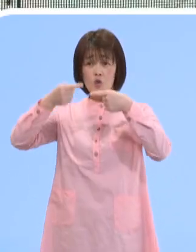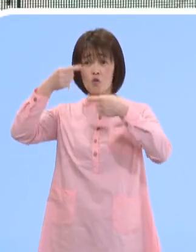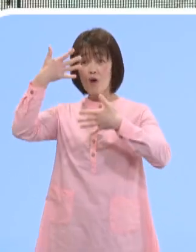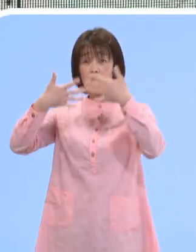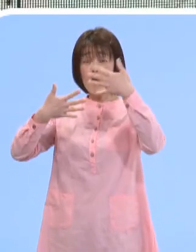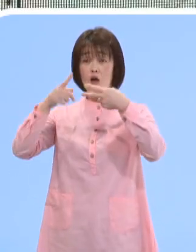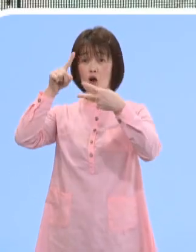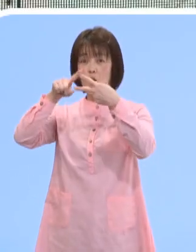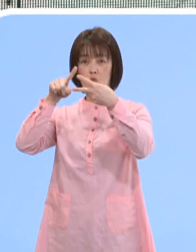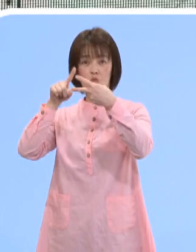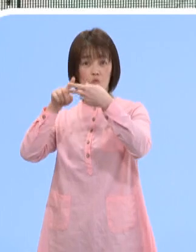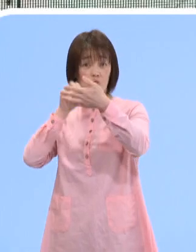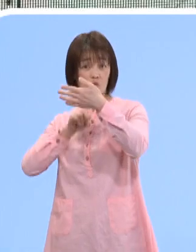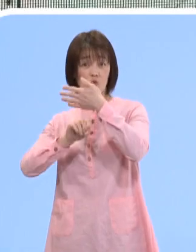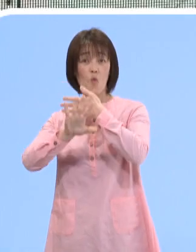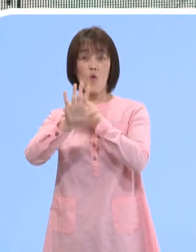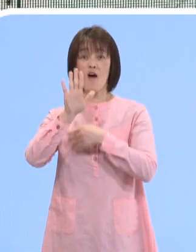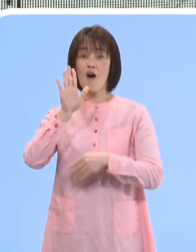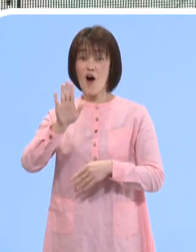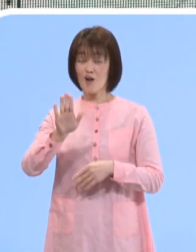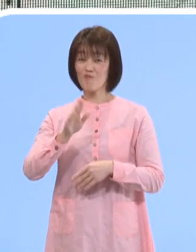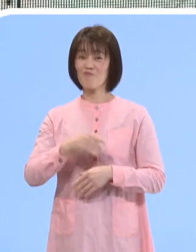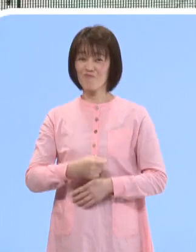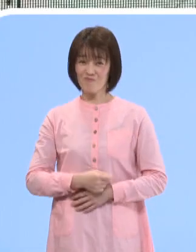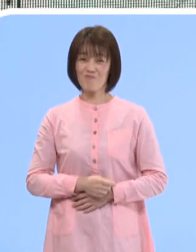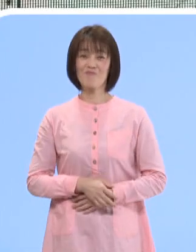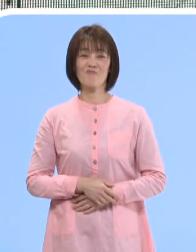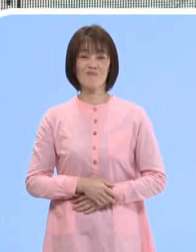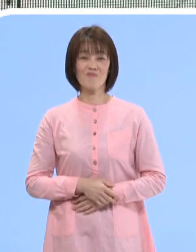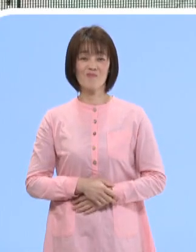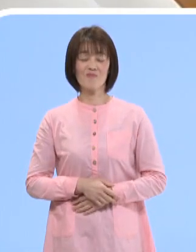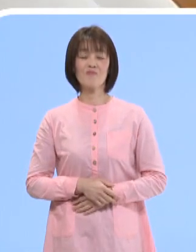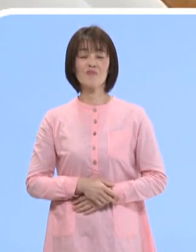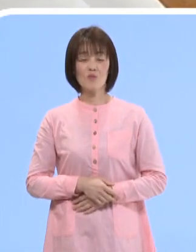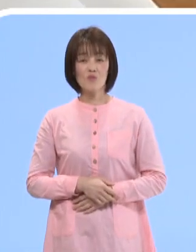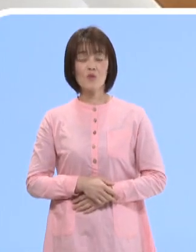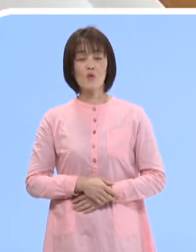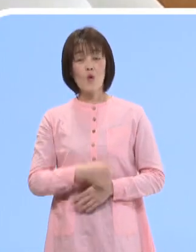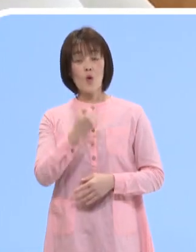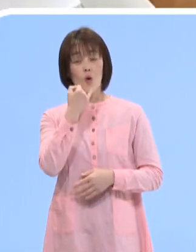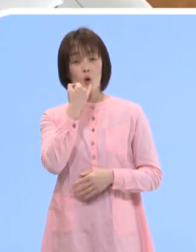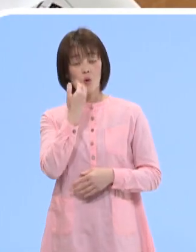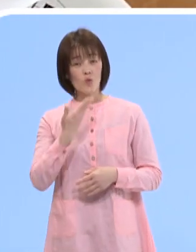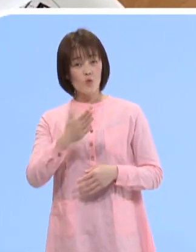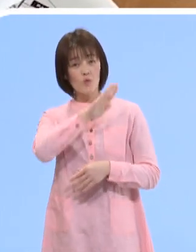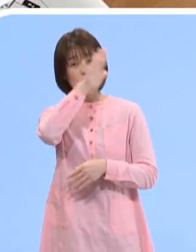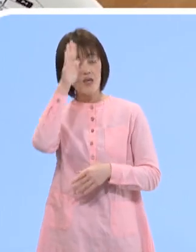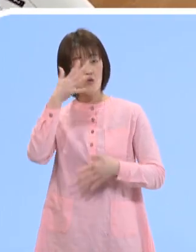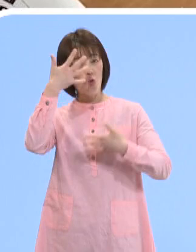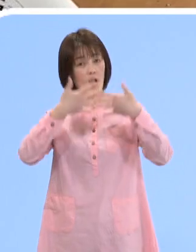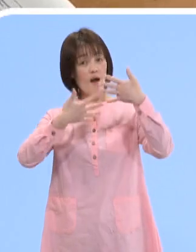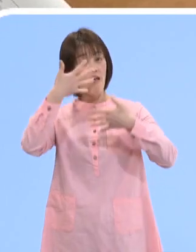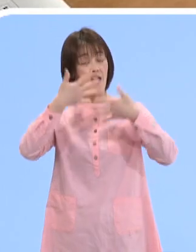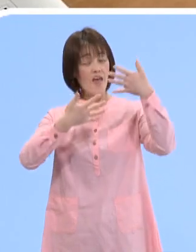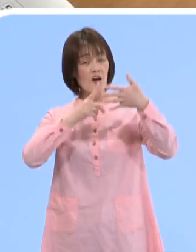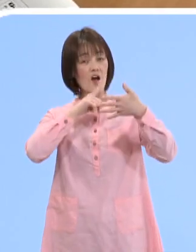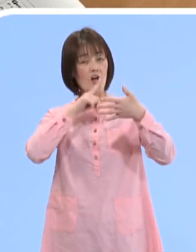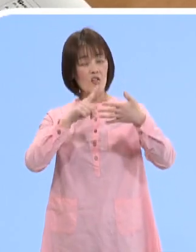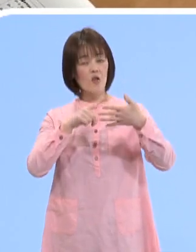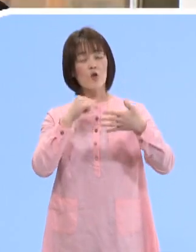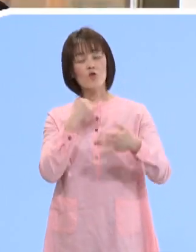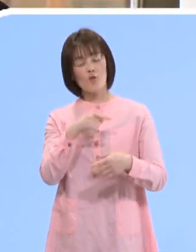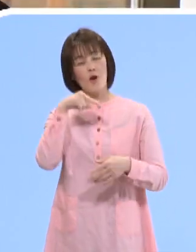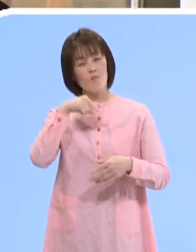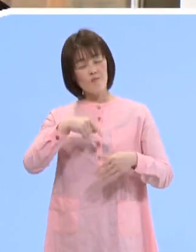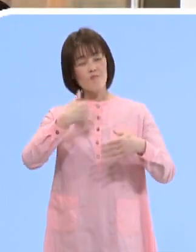ダンボとボヘミアン・ラプソディも上映するんですか。 もう海空映画祭自体が、まあ、海で楽しんでもら